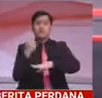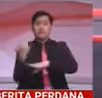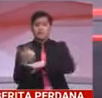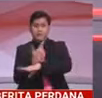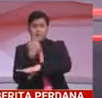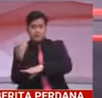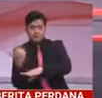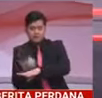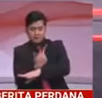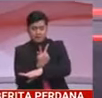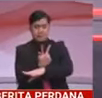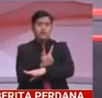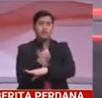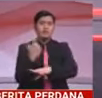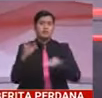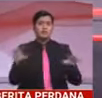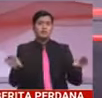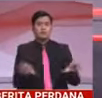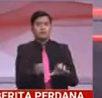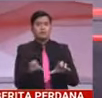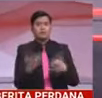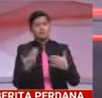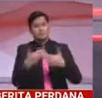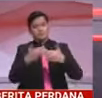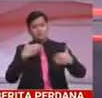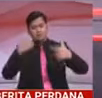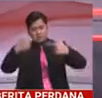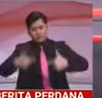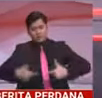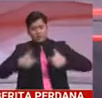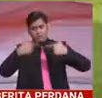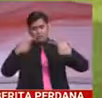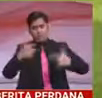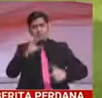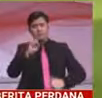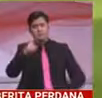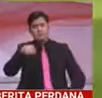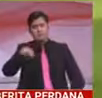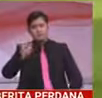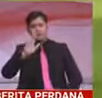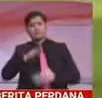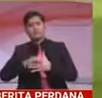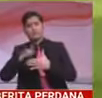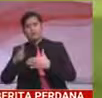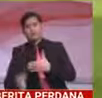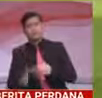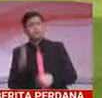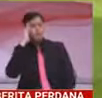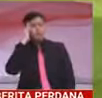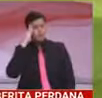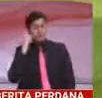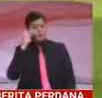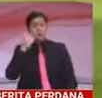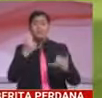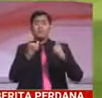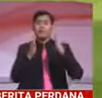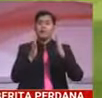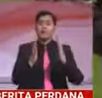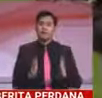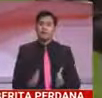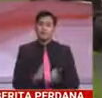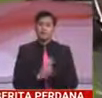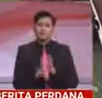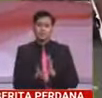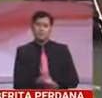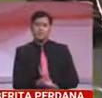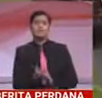barisan ke juru latihan sejak saingan Liga Super berakhir Hai katanya pengalaman pemain menjadi kelebihan buat the